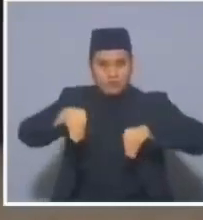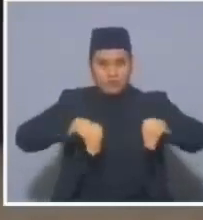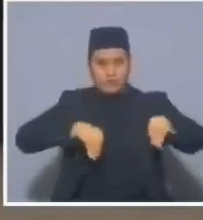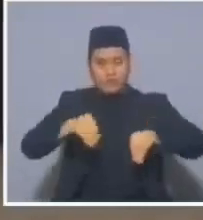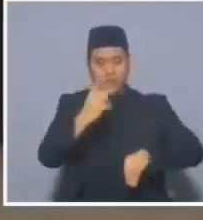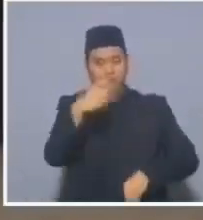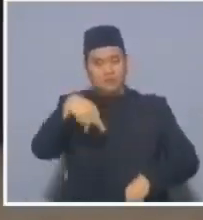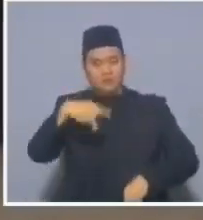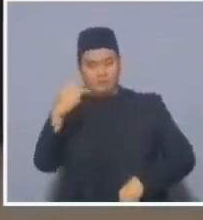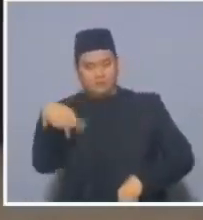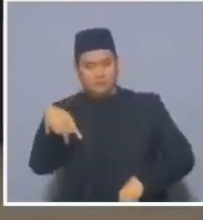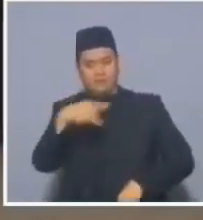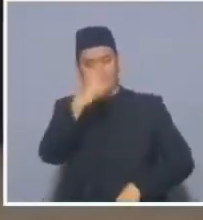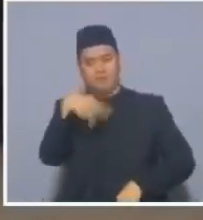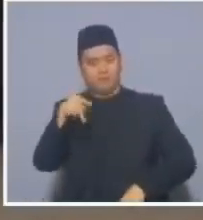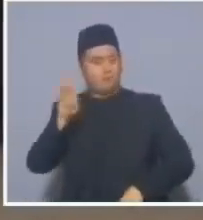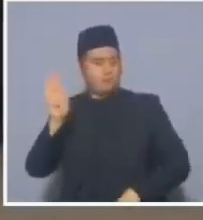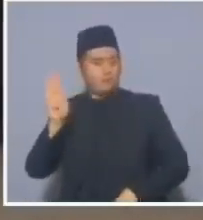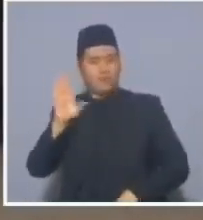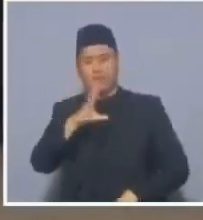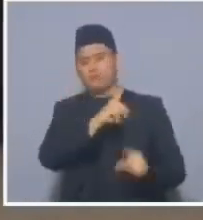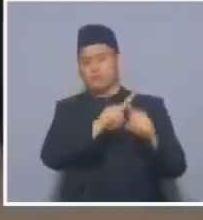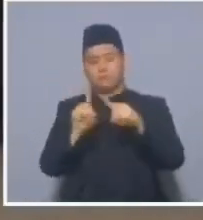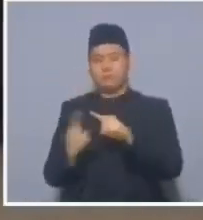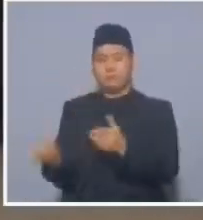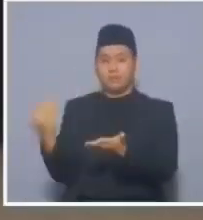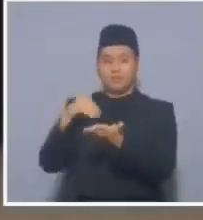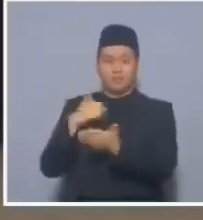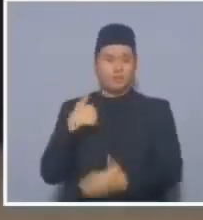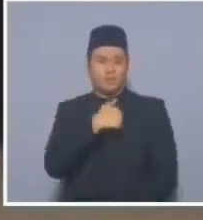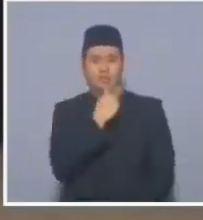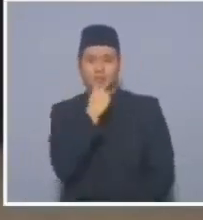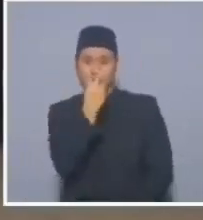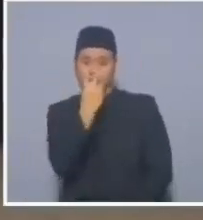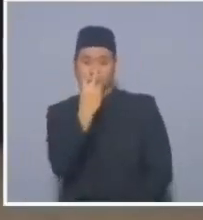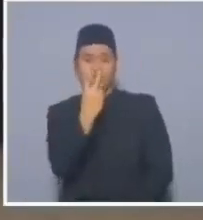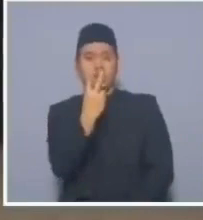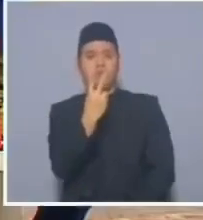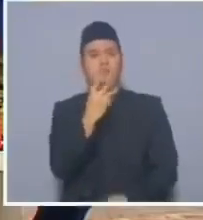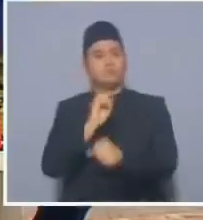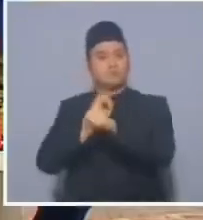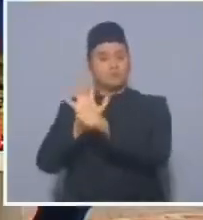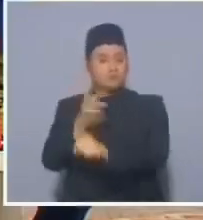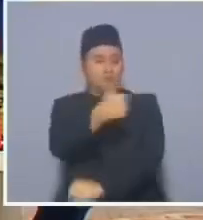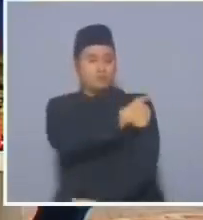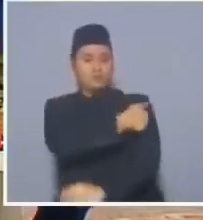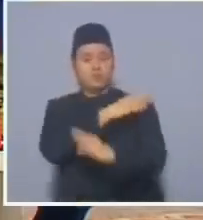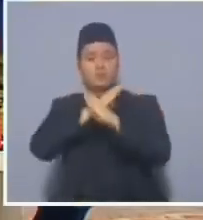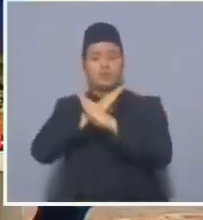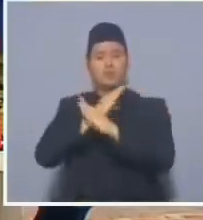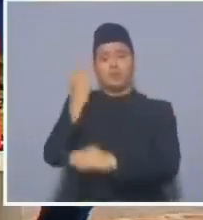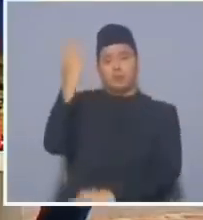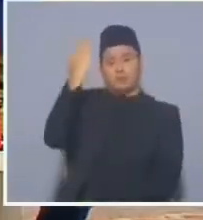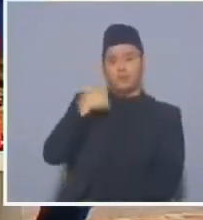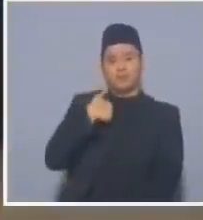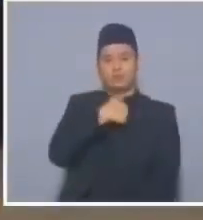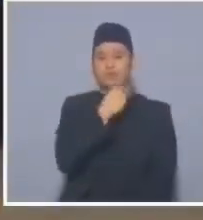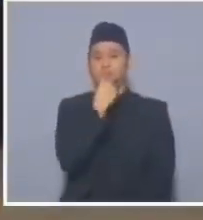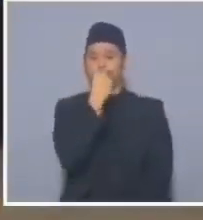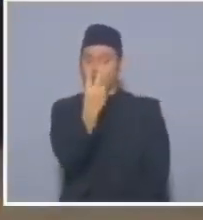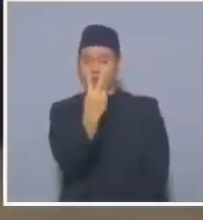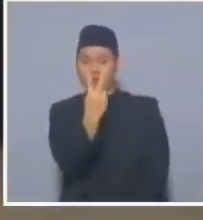ini, kalau kita melihat kepada vaksin COVID-19 ini. Ya, alhamdulillah saya tunjukkan di sini model